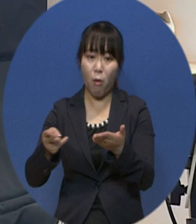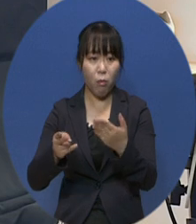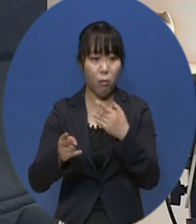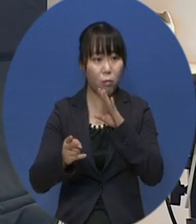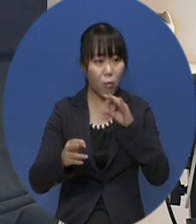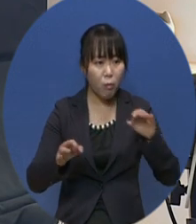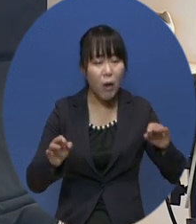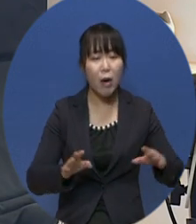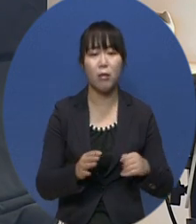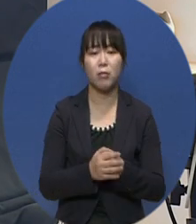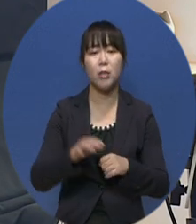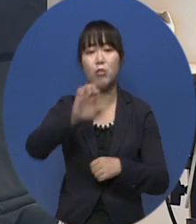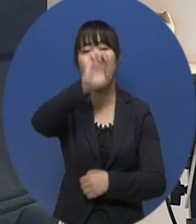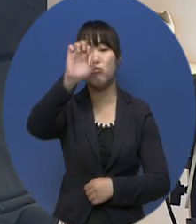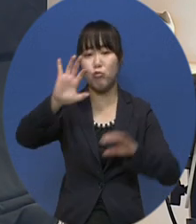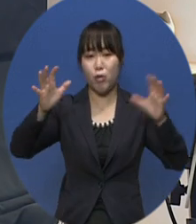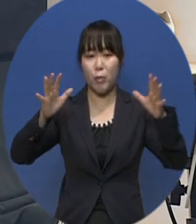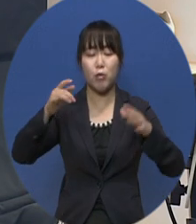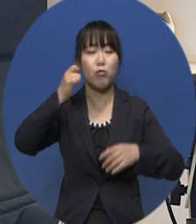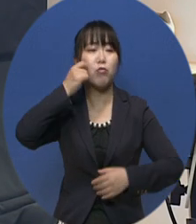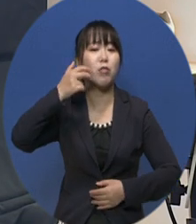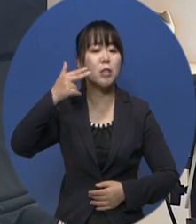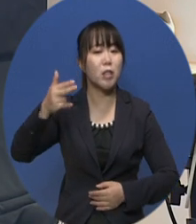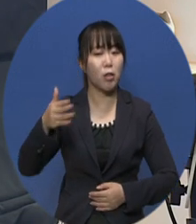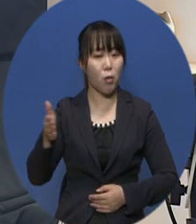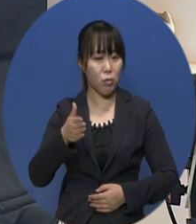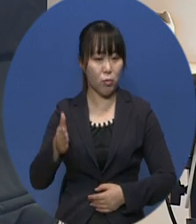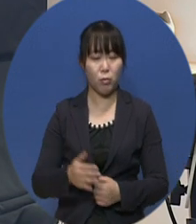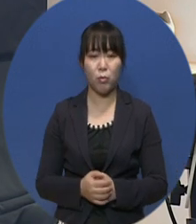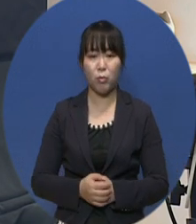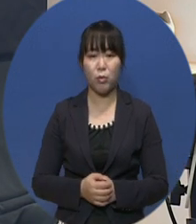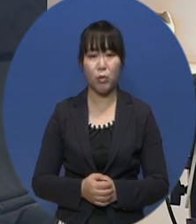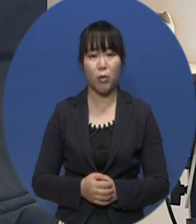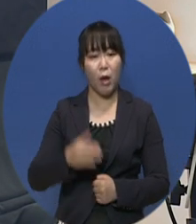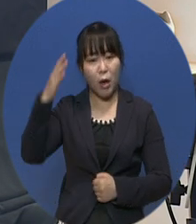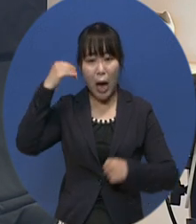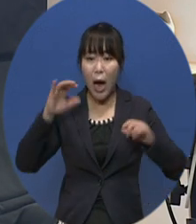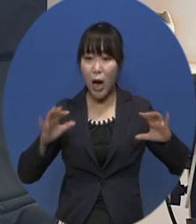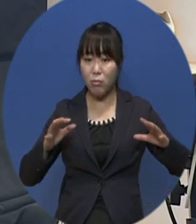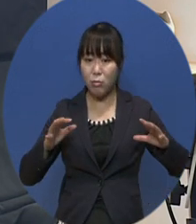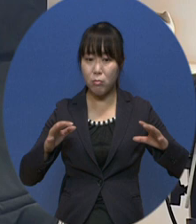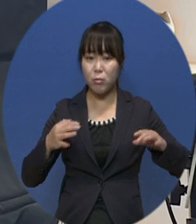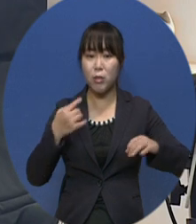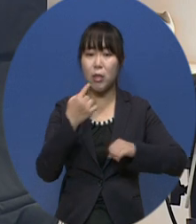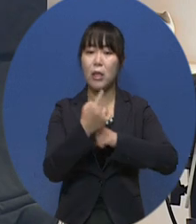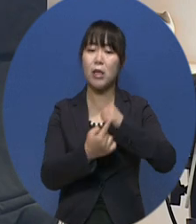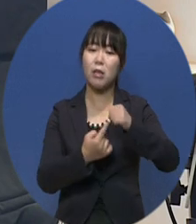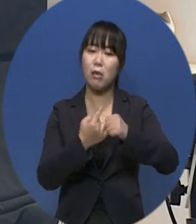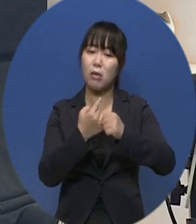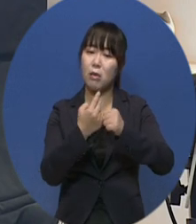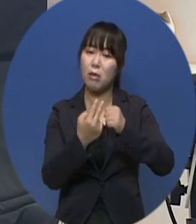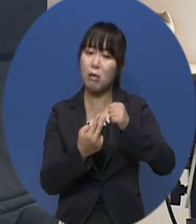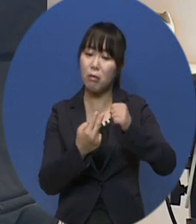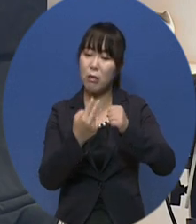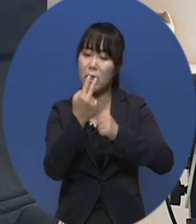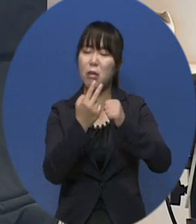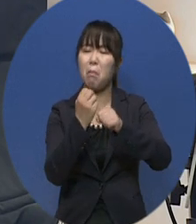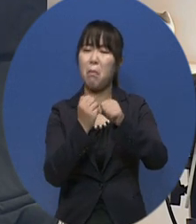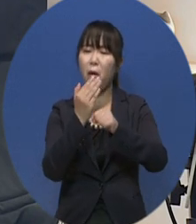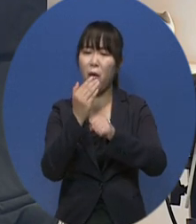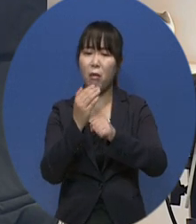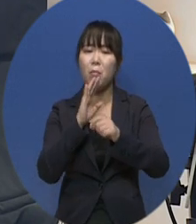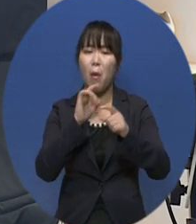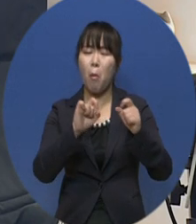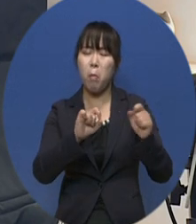네. 네. 유럽은 6 내지 7개월에 집으로 가고 우리나라는 1년 반에서 2년, 뭐 2년 넘고 몇